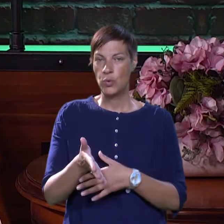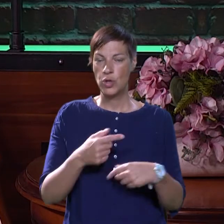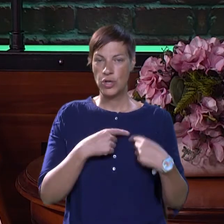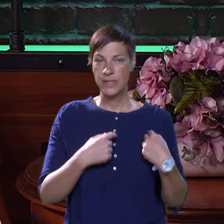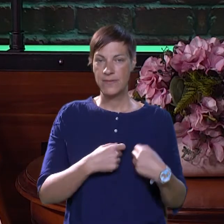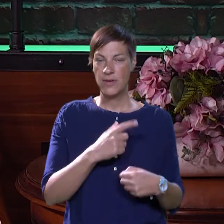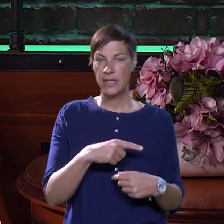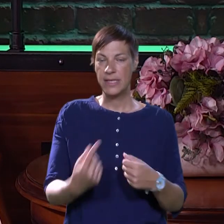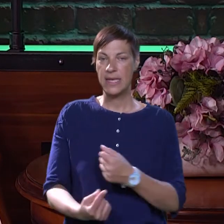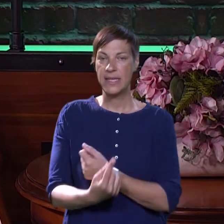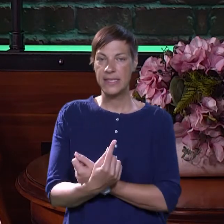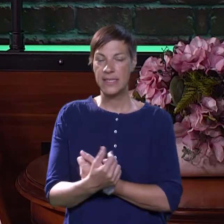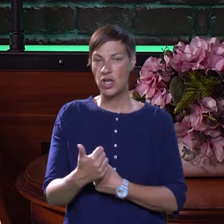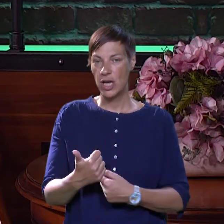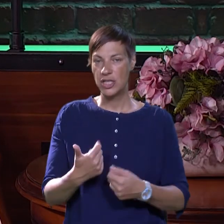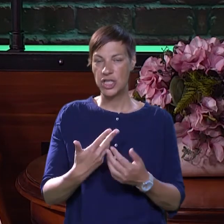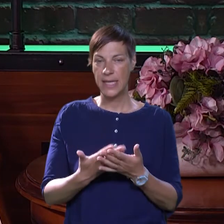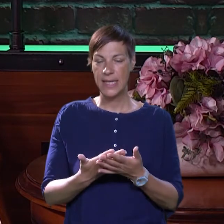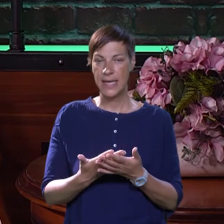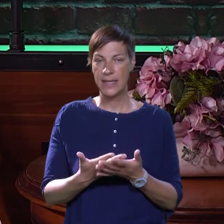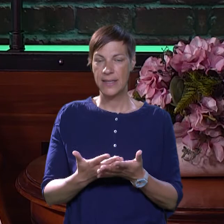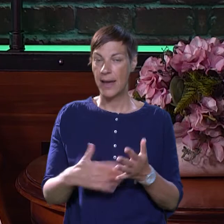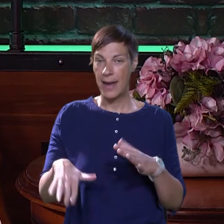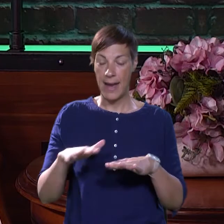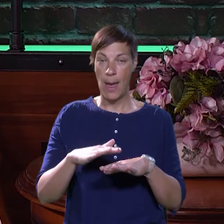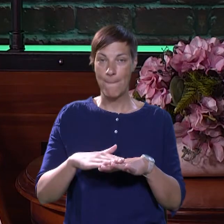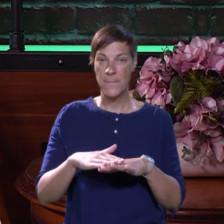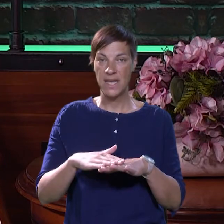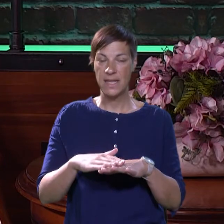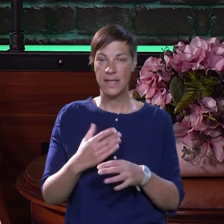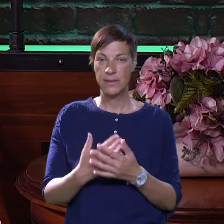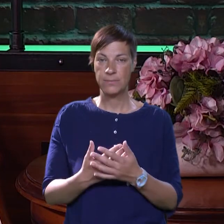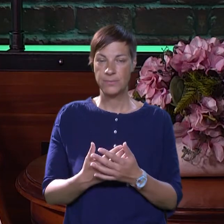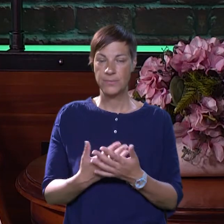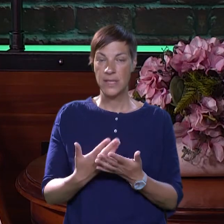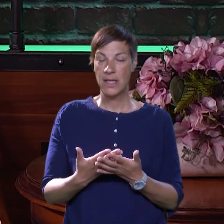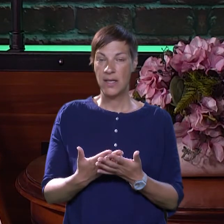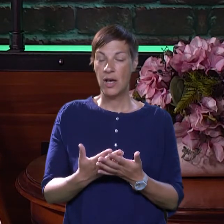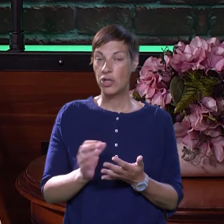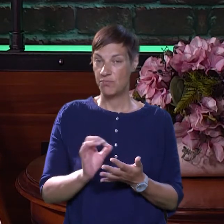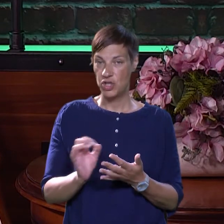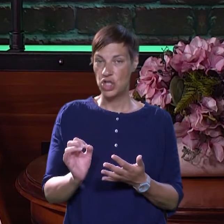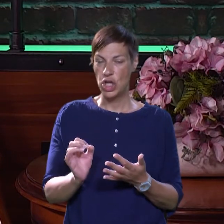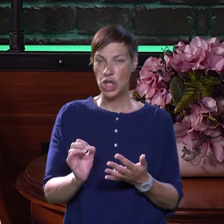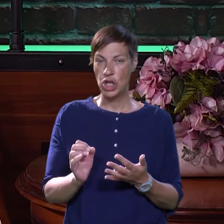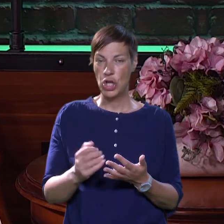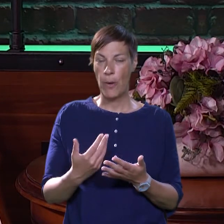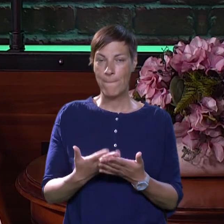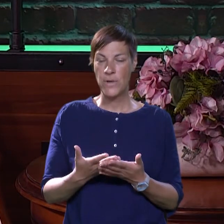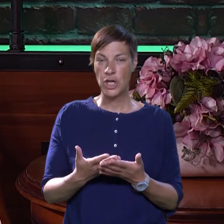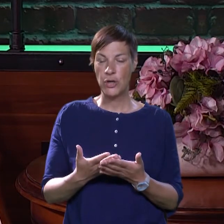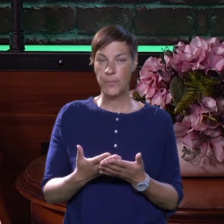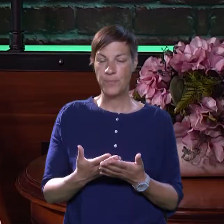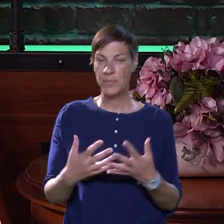kroz volontiranje se događa jedan napredak. Ono što je fascinantno je dakle, da u